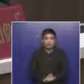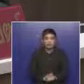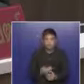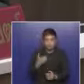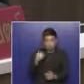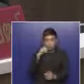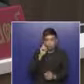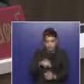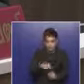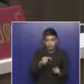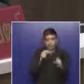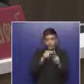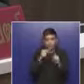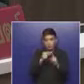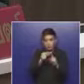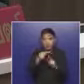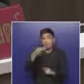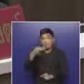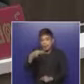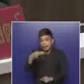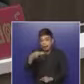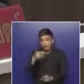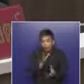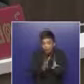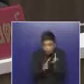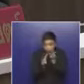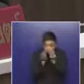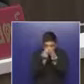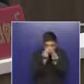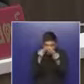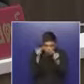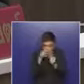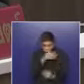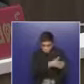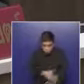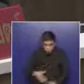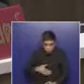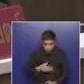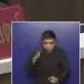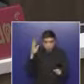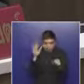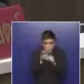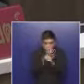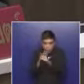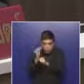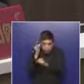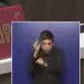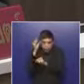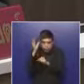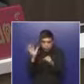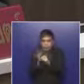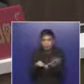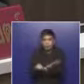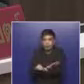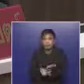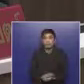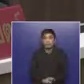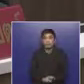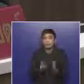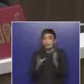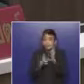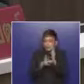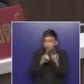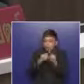health literacy ก็คือว่ารอบรู้สุขภาพอะไรอะไรเดี๋ยวนี้ต้อง literacy นะครับดิจิตอลก็ต้อง